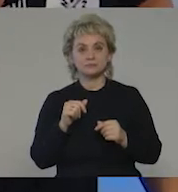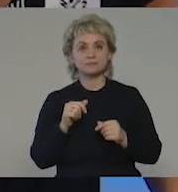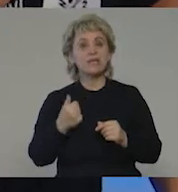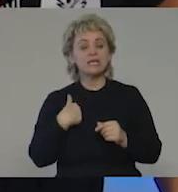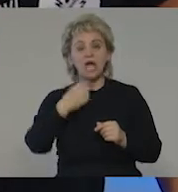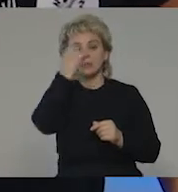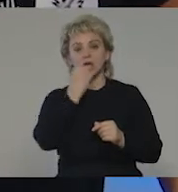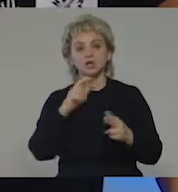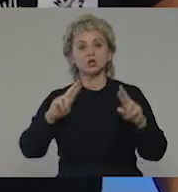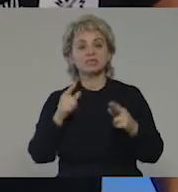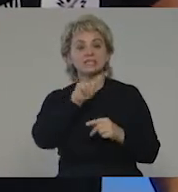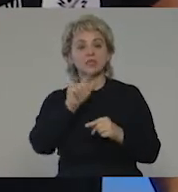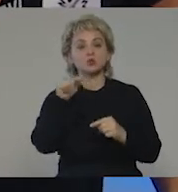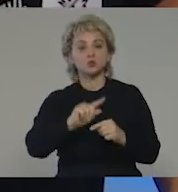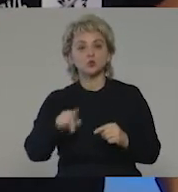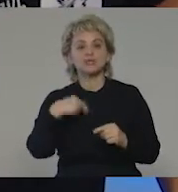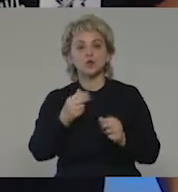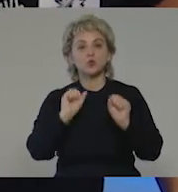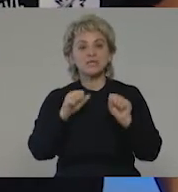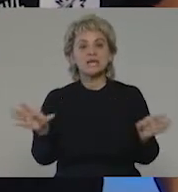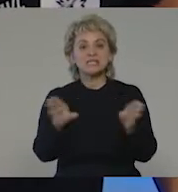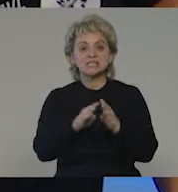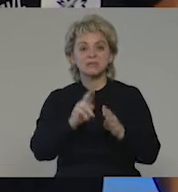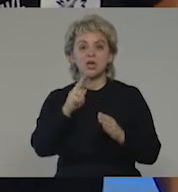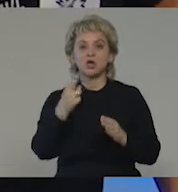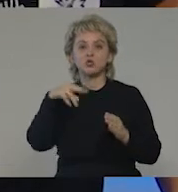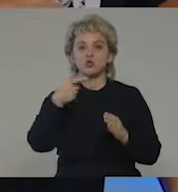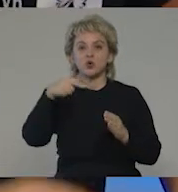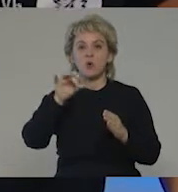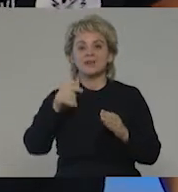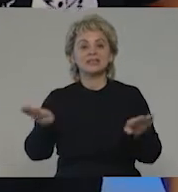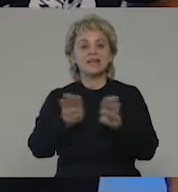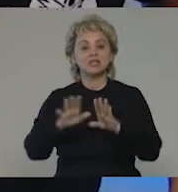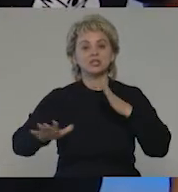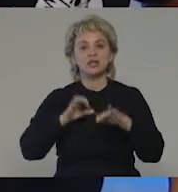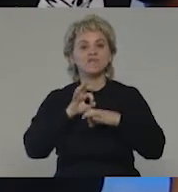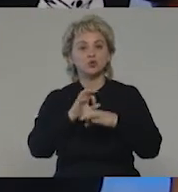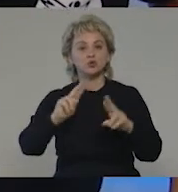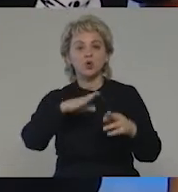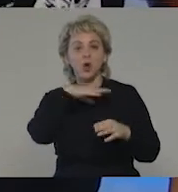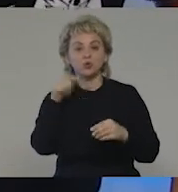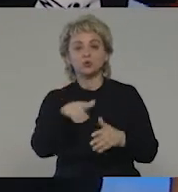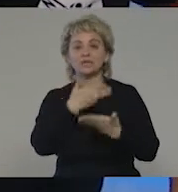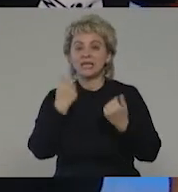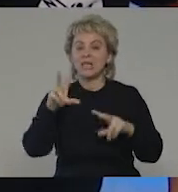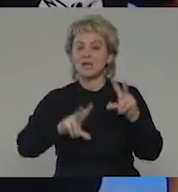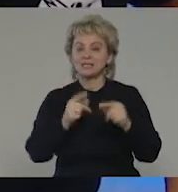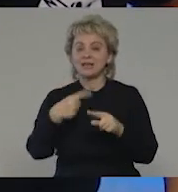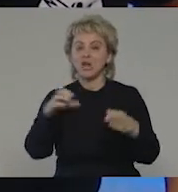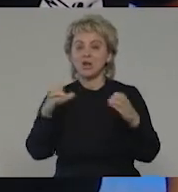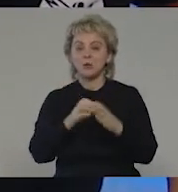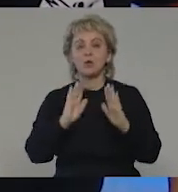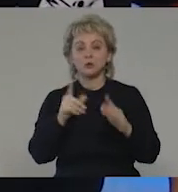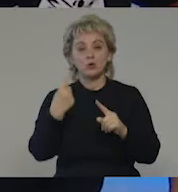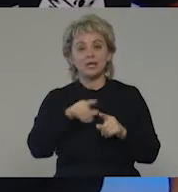Я благодарен клубу за то, что он дает мне возможность совмещать как в Дьоре. Таких тренеров много в ведущих клубах. Тут нет никаких рисков для команды, разве